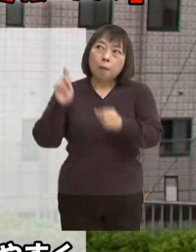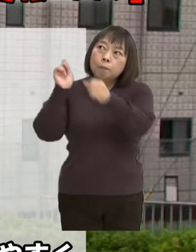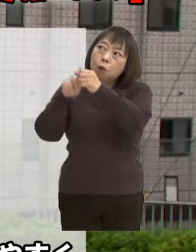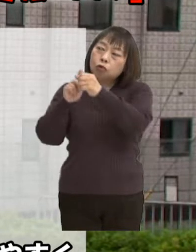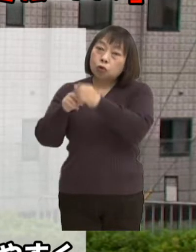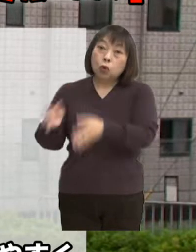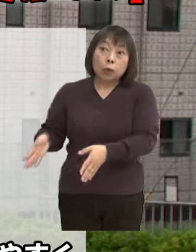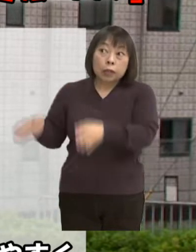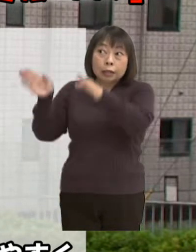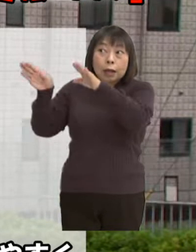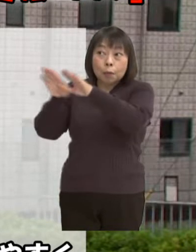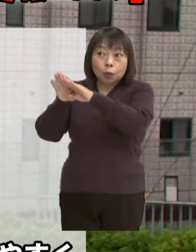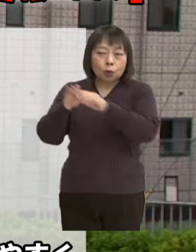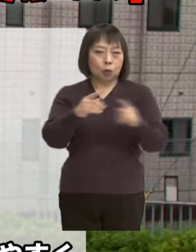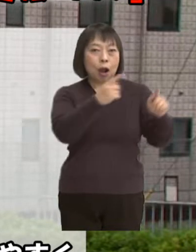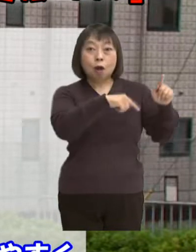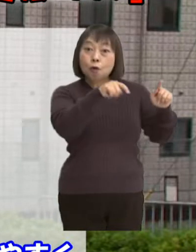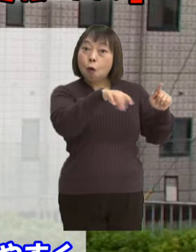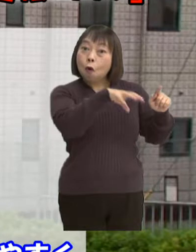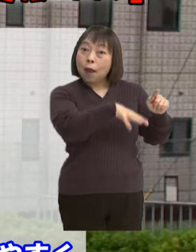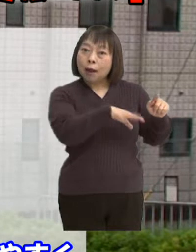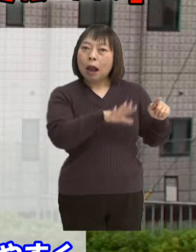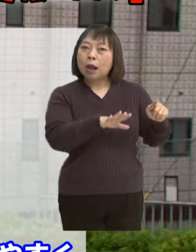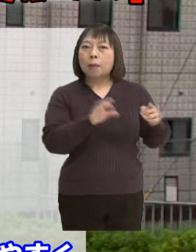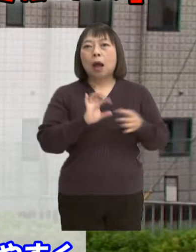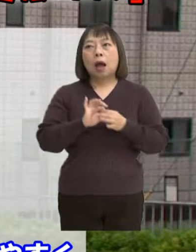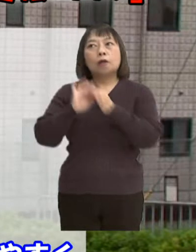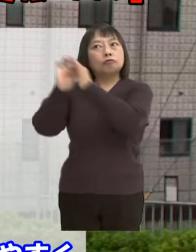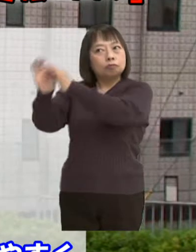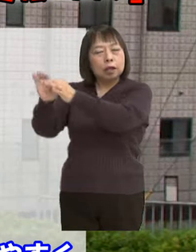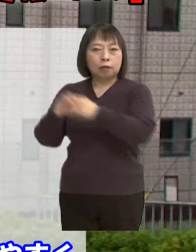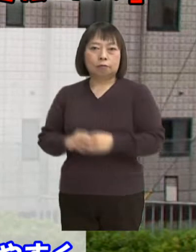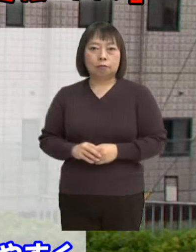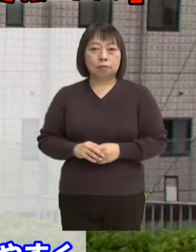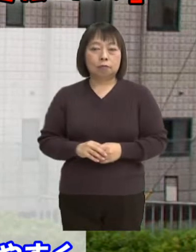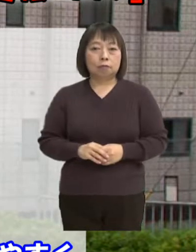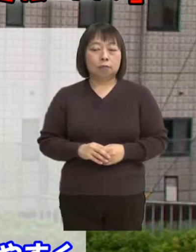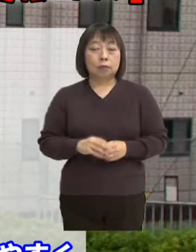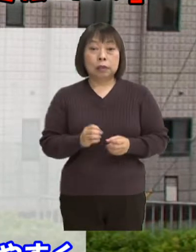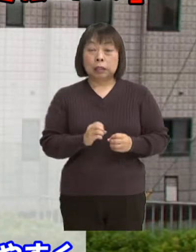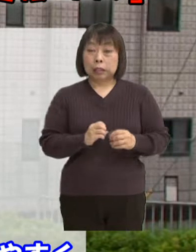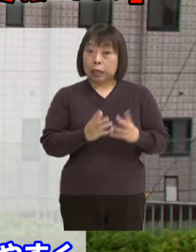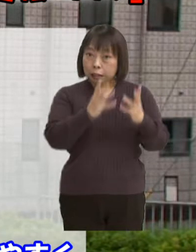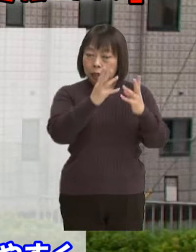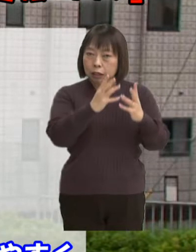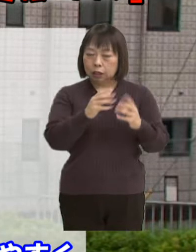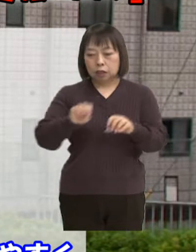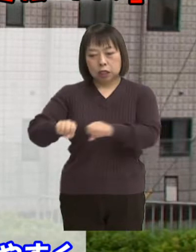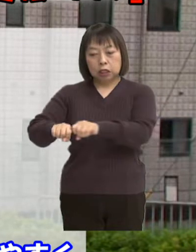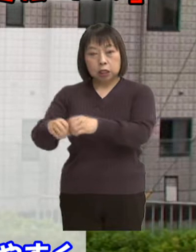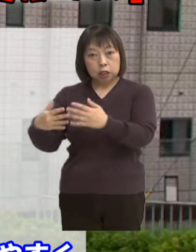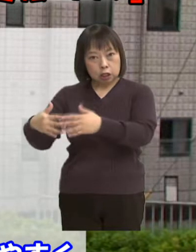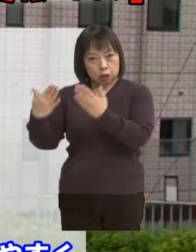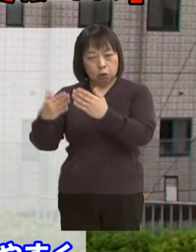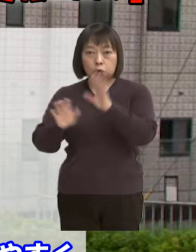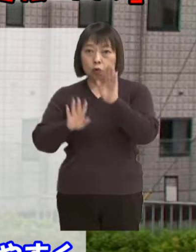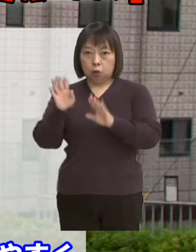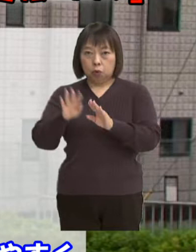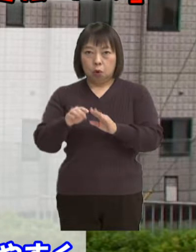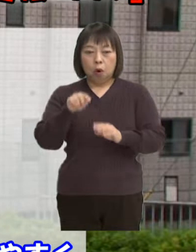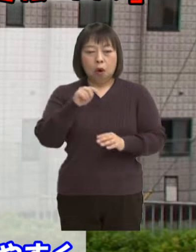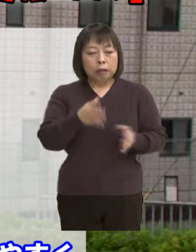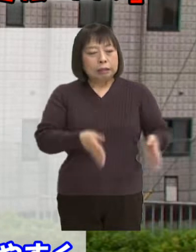などがあれば伝える。火災、事故などの状況、丸階建てのビルの三角階が火事